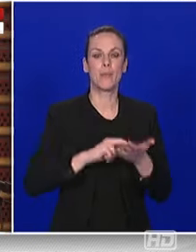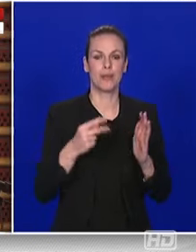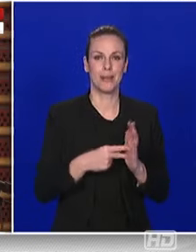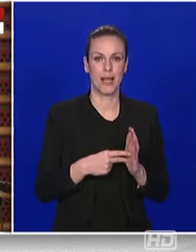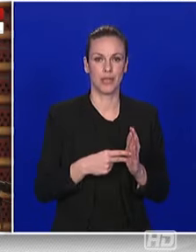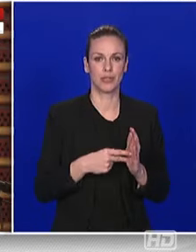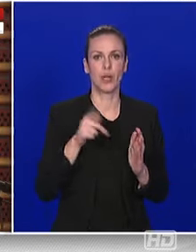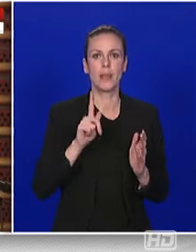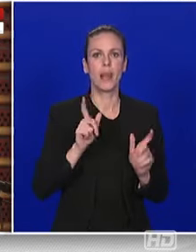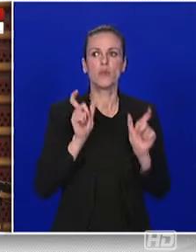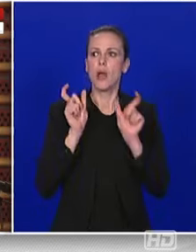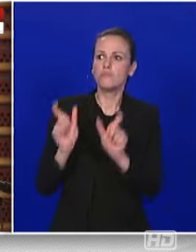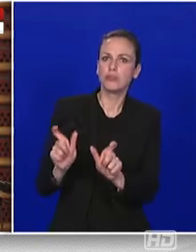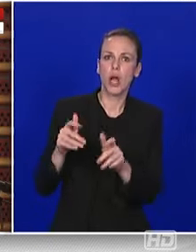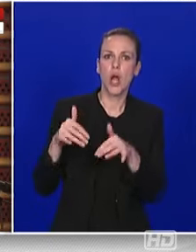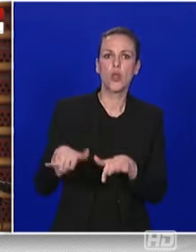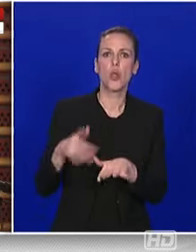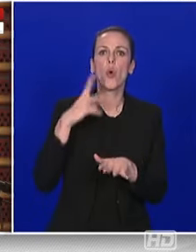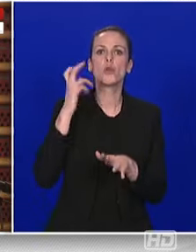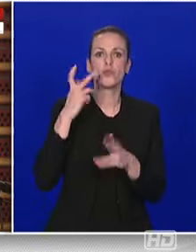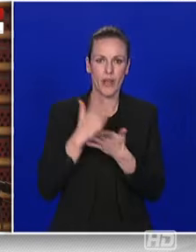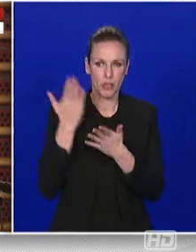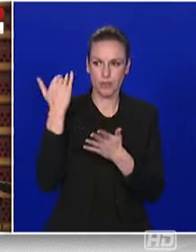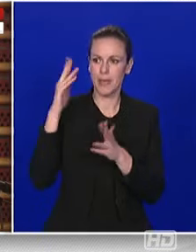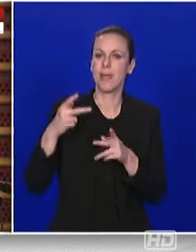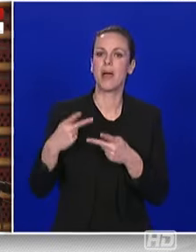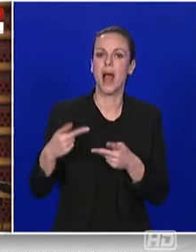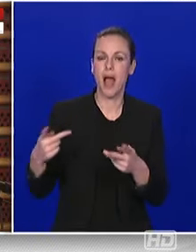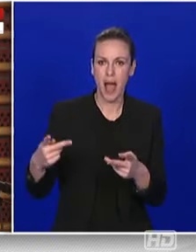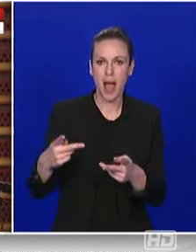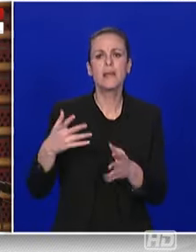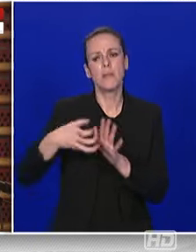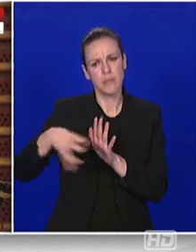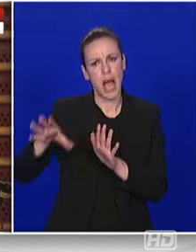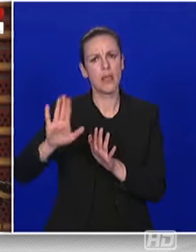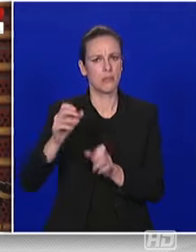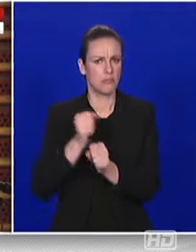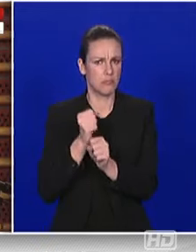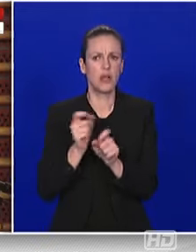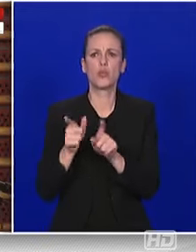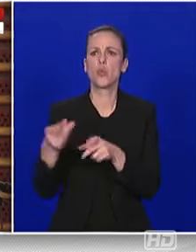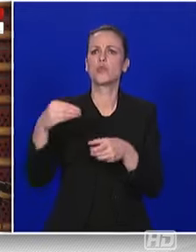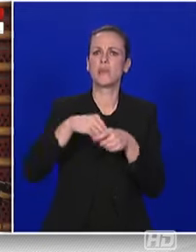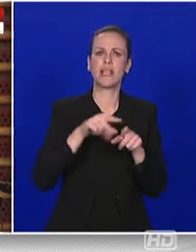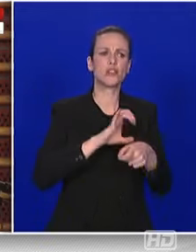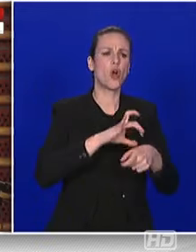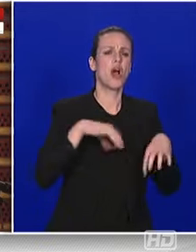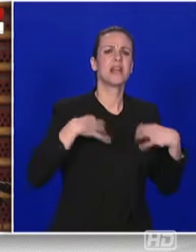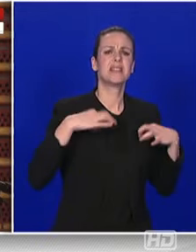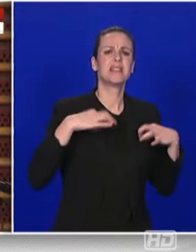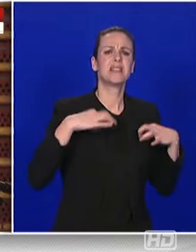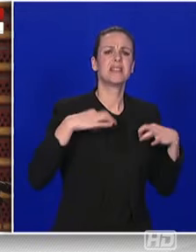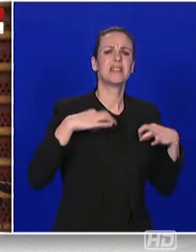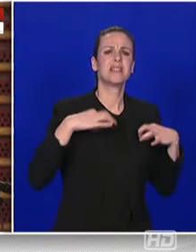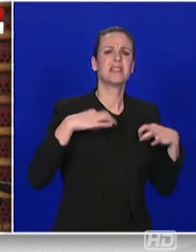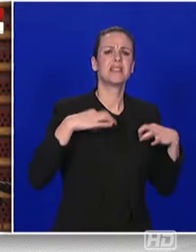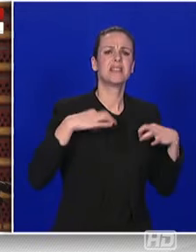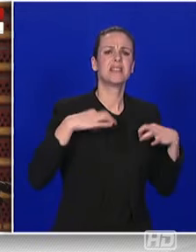ne blokira ljude koji su bili inficirani da nastave svoj rad, jer tu su i zdravstveni djelatnici, svi oni koji su potrebni u